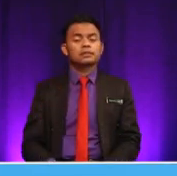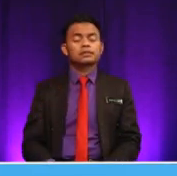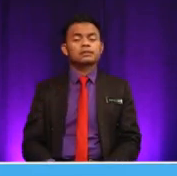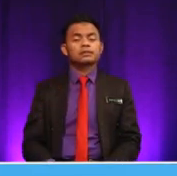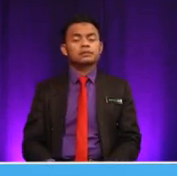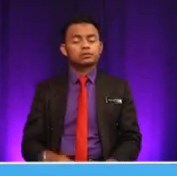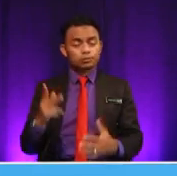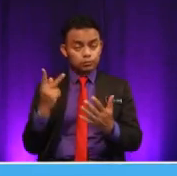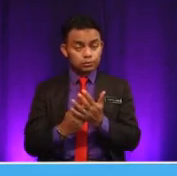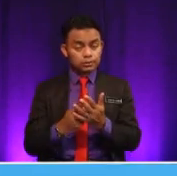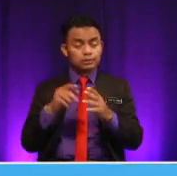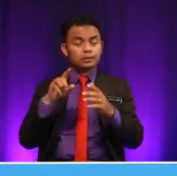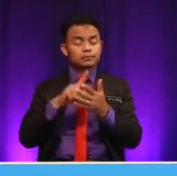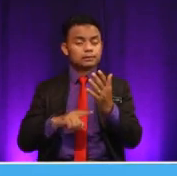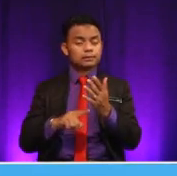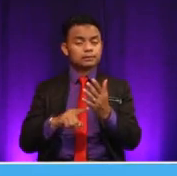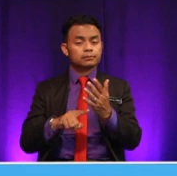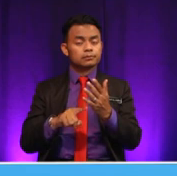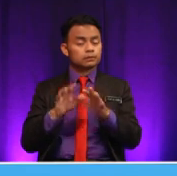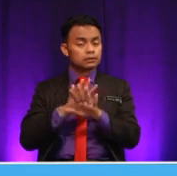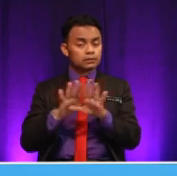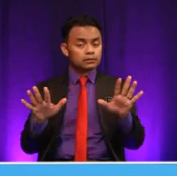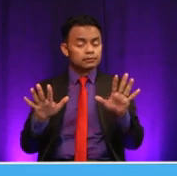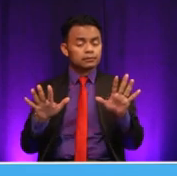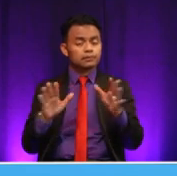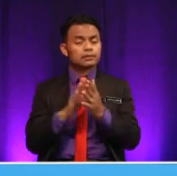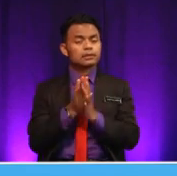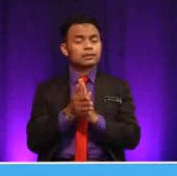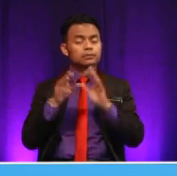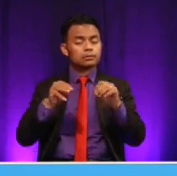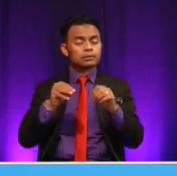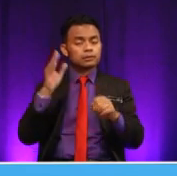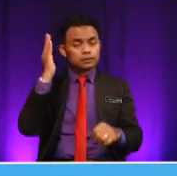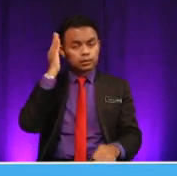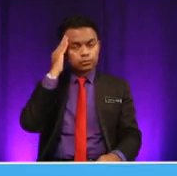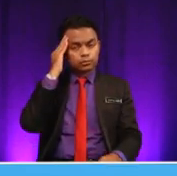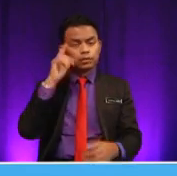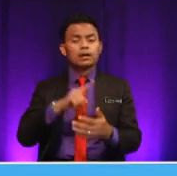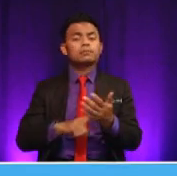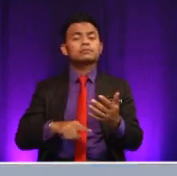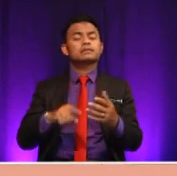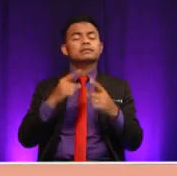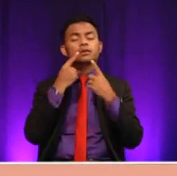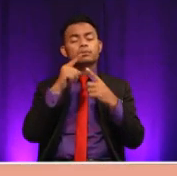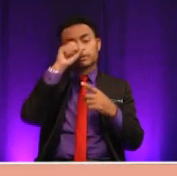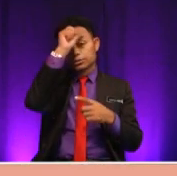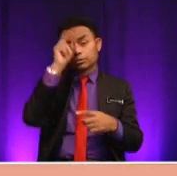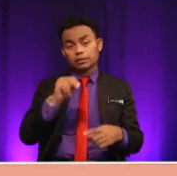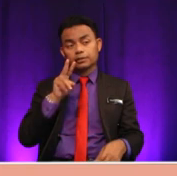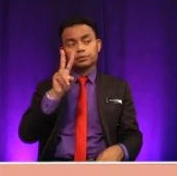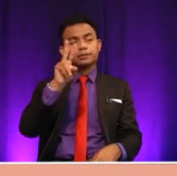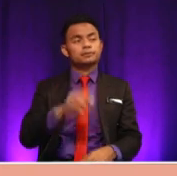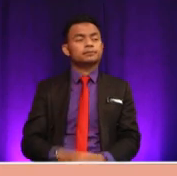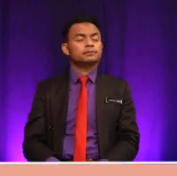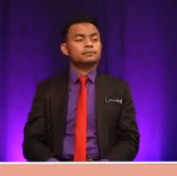jadi pelajaran tahu oke di situ jadi seorang Duo sapuin enggak jawab salam dua ada yang nak coba